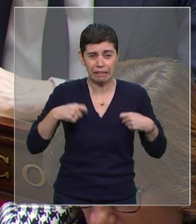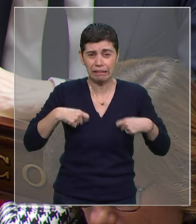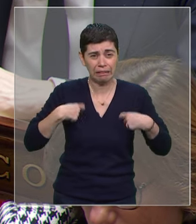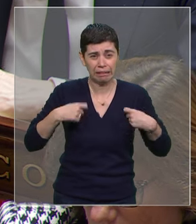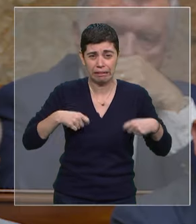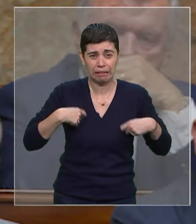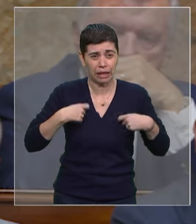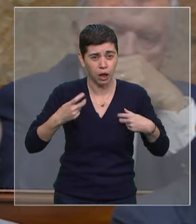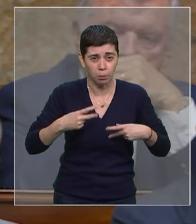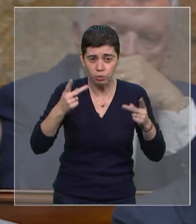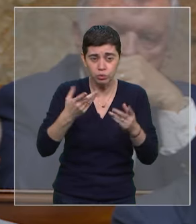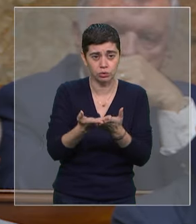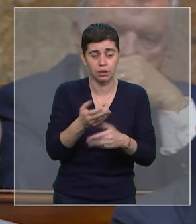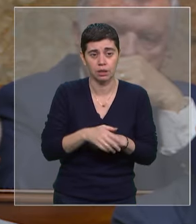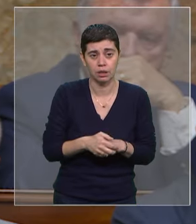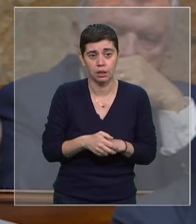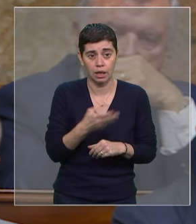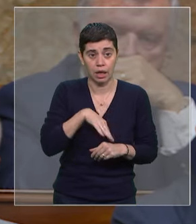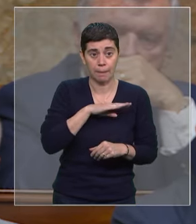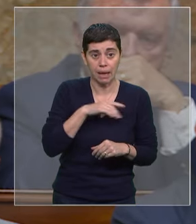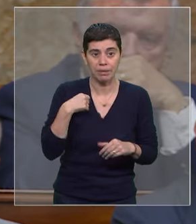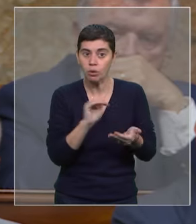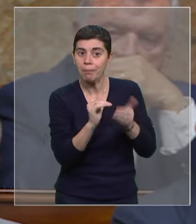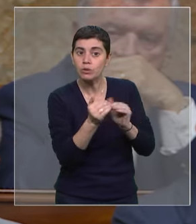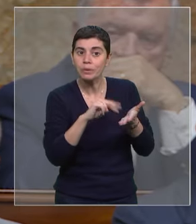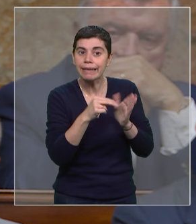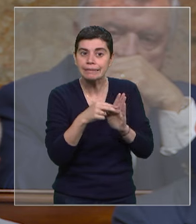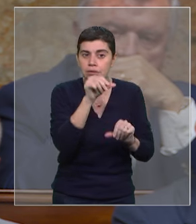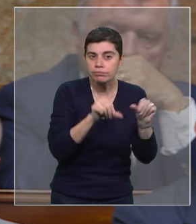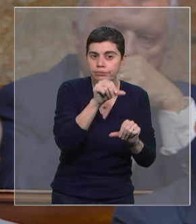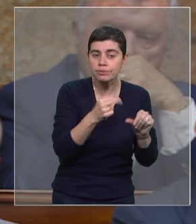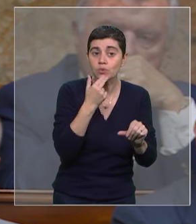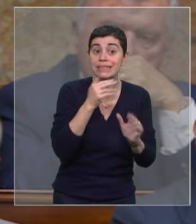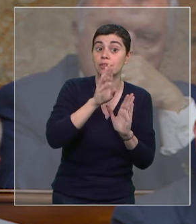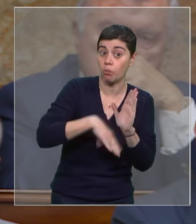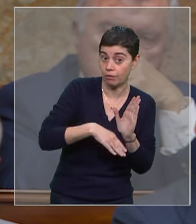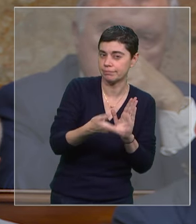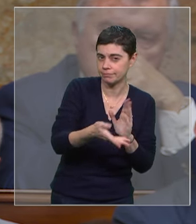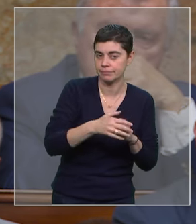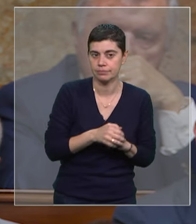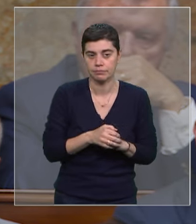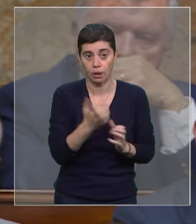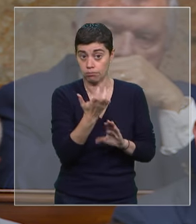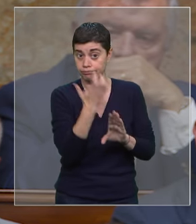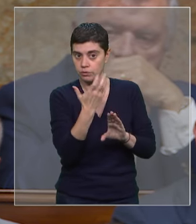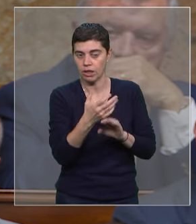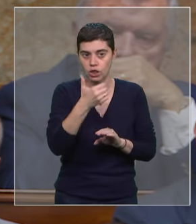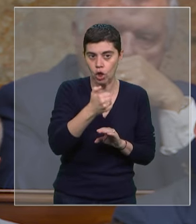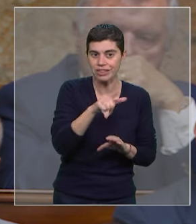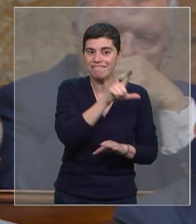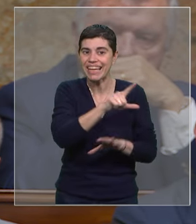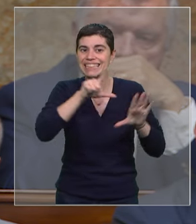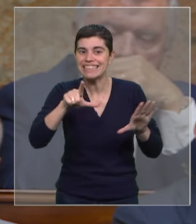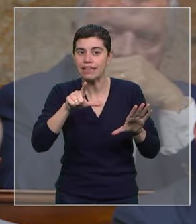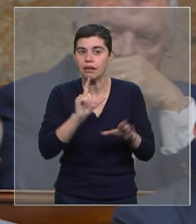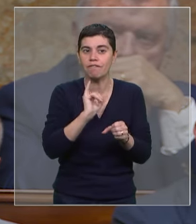principalement constitués d'une moindre utilisation des plateaux techniques. Je peux vous prendre un exemple très parlant. En Corse, nous faisons 27 prothèses